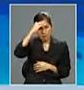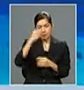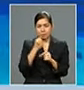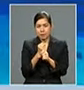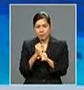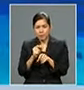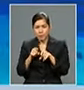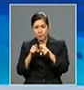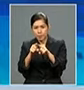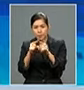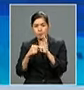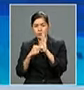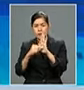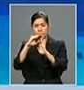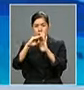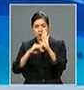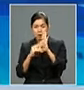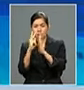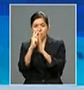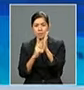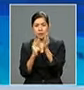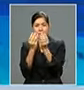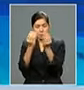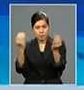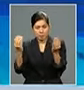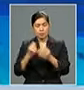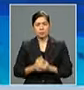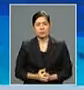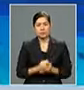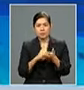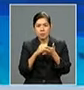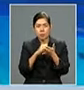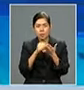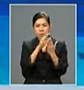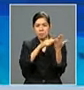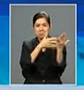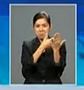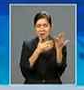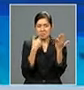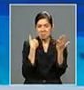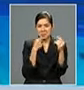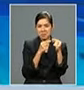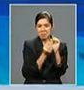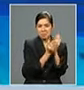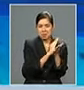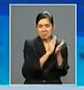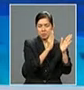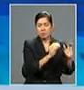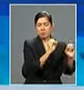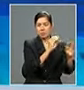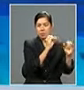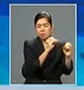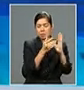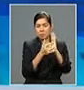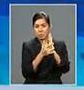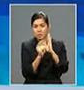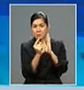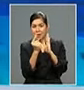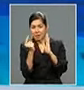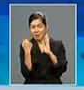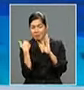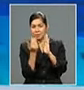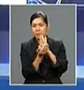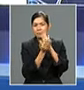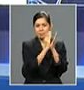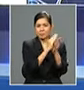างรัฐธรรมนูญนะคะแล้วก็ได้มีการวางรถแมปในการปฏิรูปครูผู้สอนและการนำเทคโนโลยีสารสนเทศมาใช้เพื่อการศึกษาและก็ด้านอื่นๆ